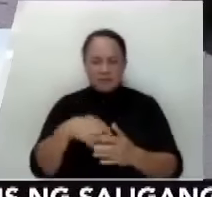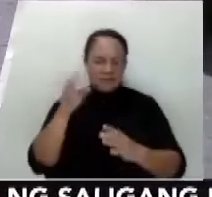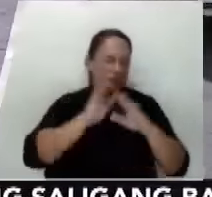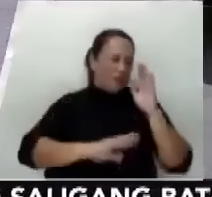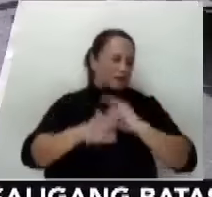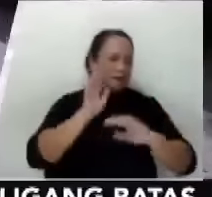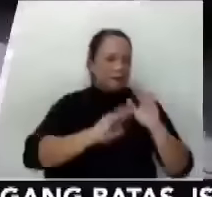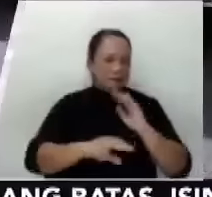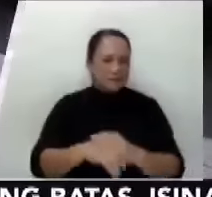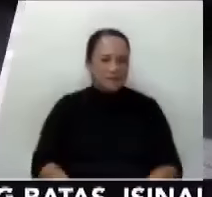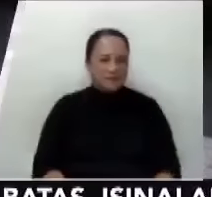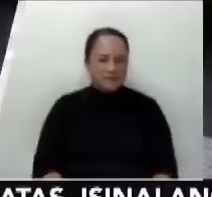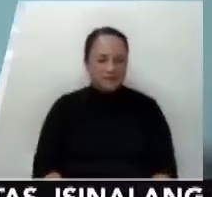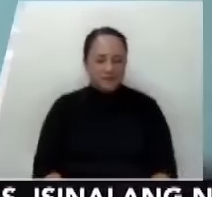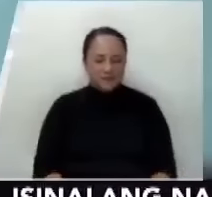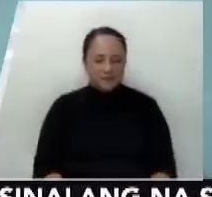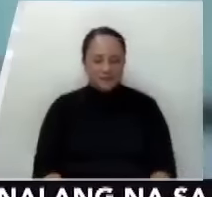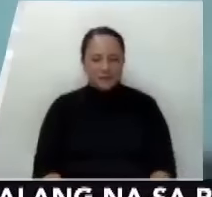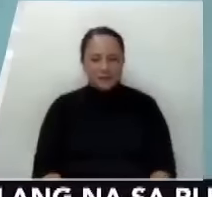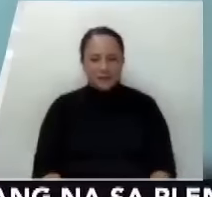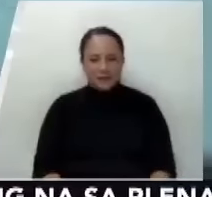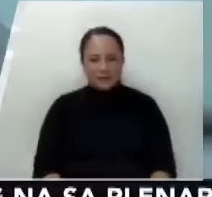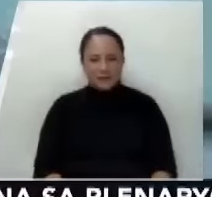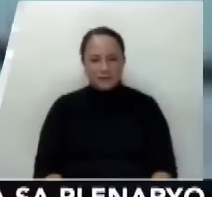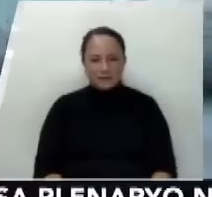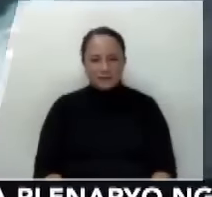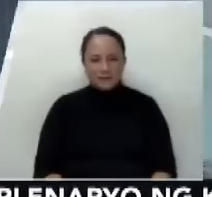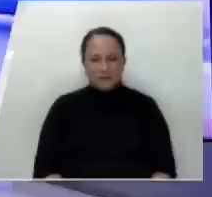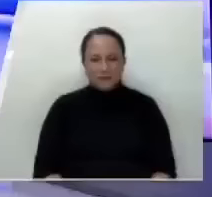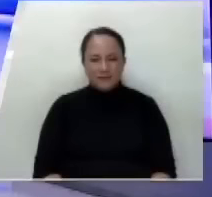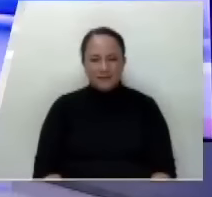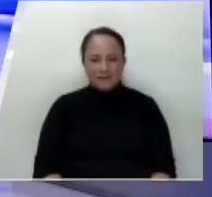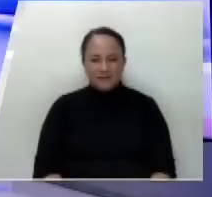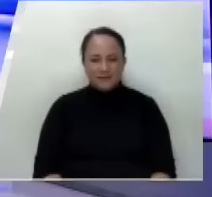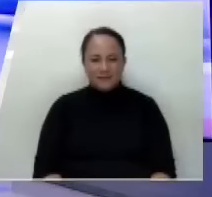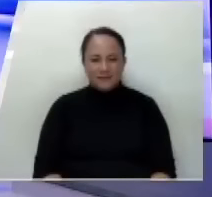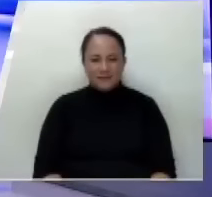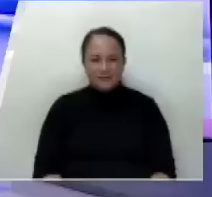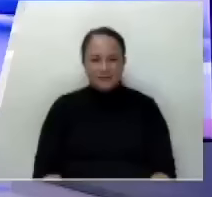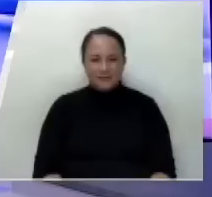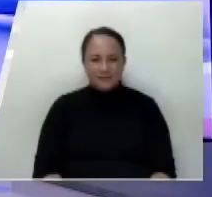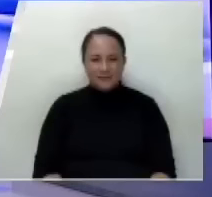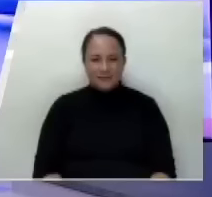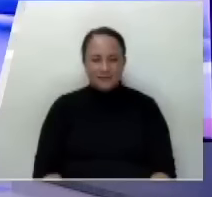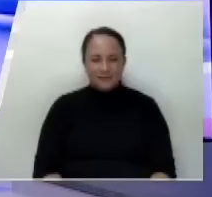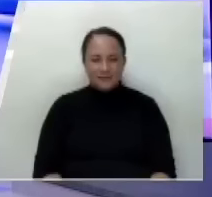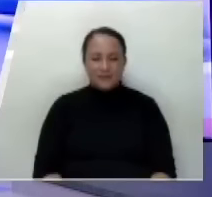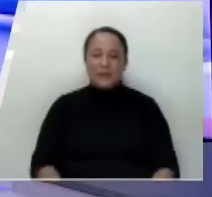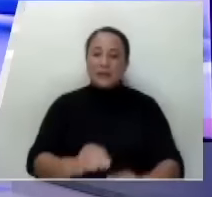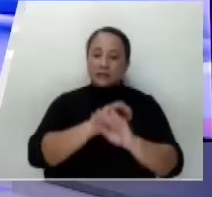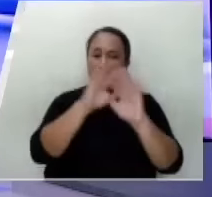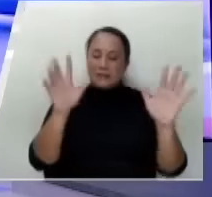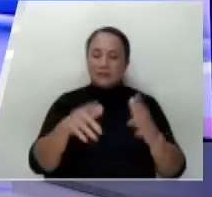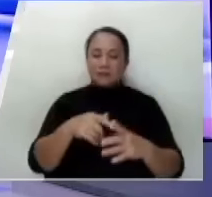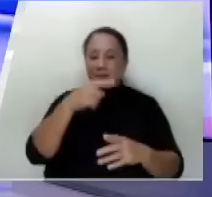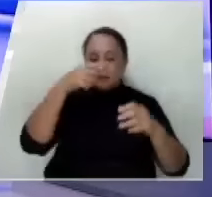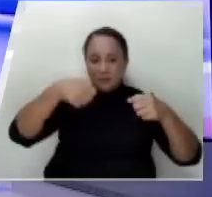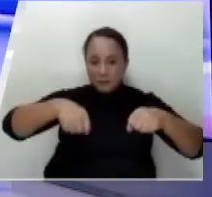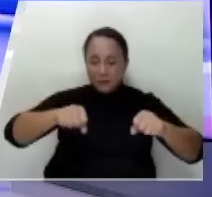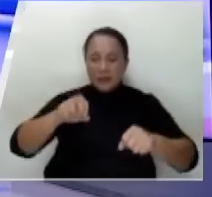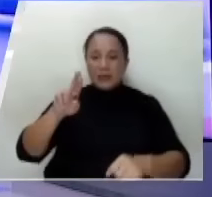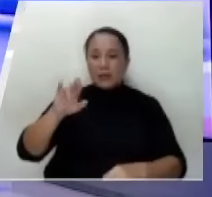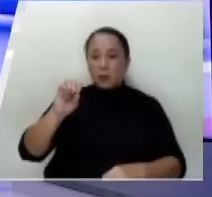GMA Integrated News, Joseph Morong, nakatutok 24 oras. Nilinaw ng Black Rider star na si Rio Loxin ang